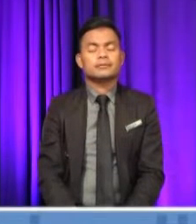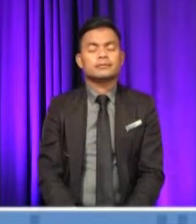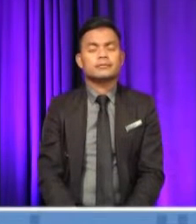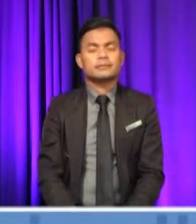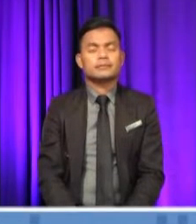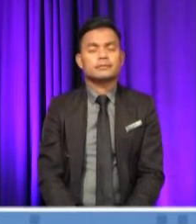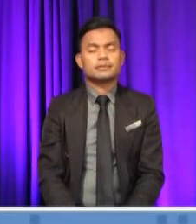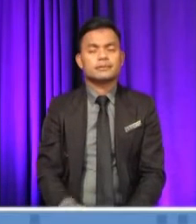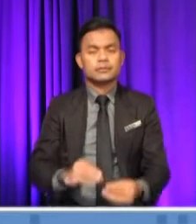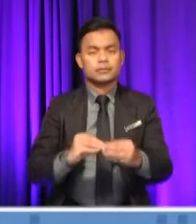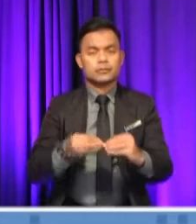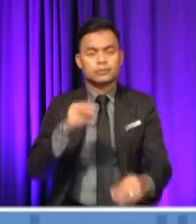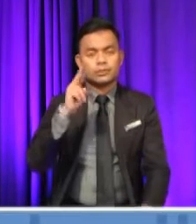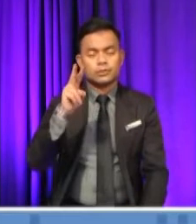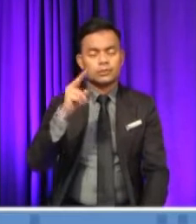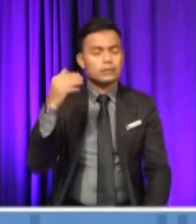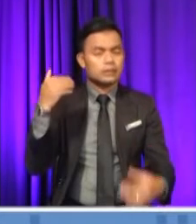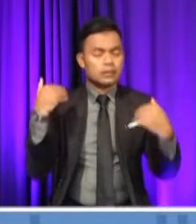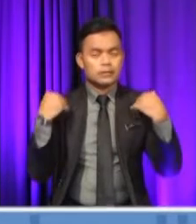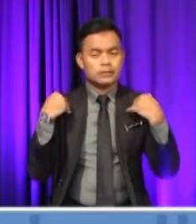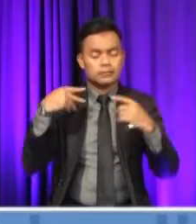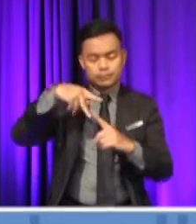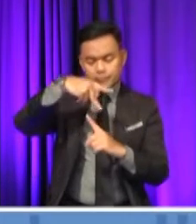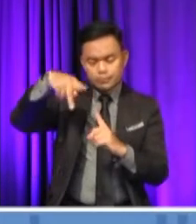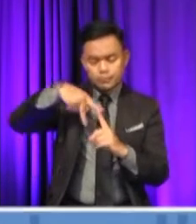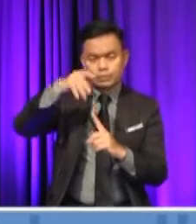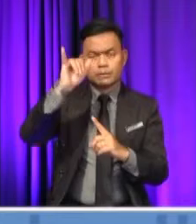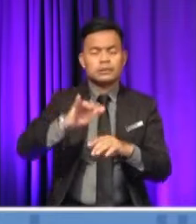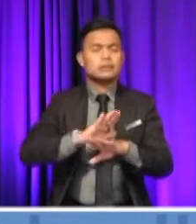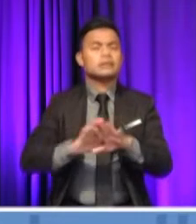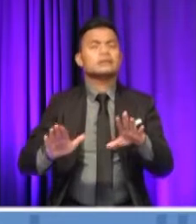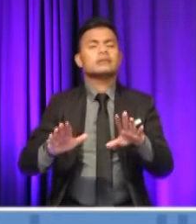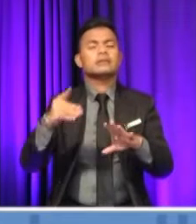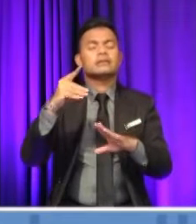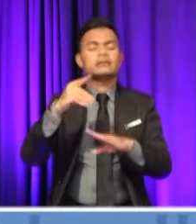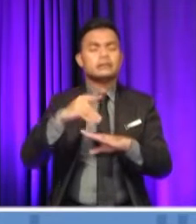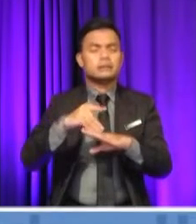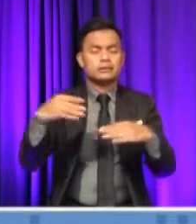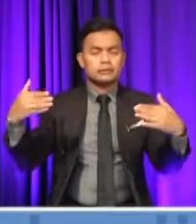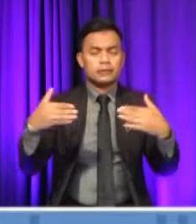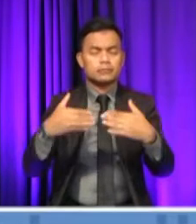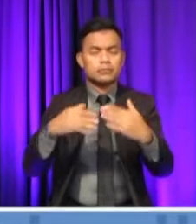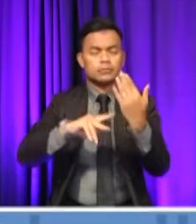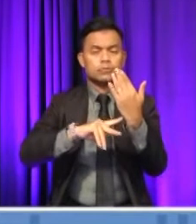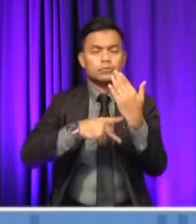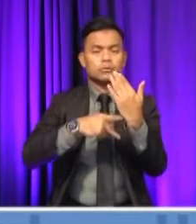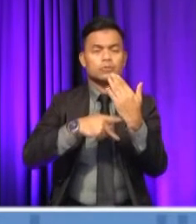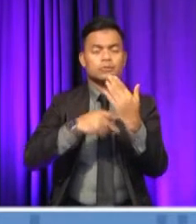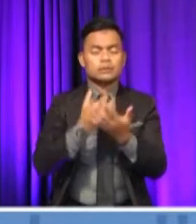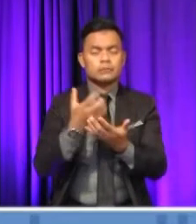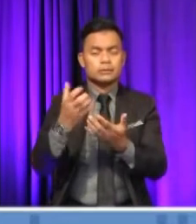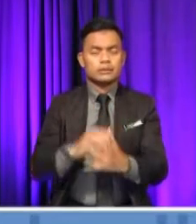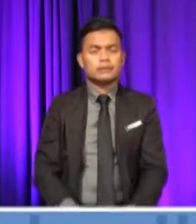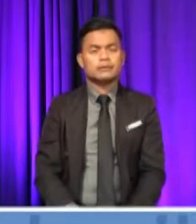Pernyataan yang kedua, mempunyai pemutar yang tidak disambung ke punca bekalan. Adakah ini pernyataan tentang motor